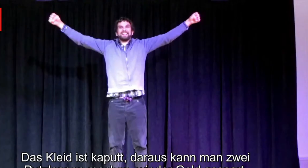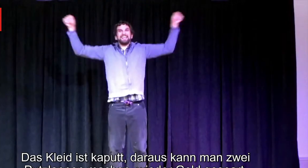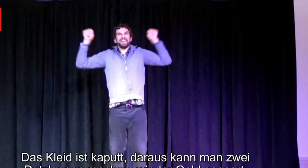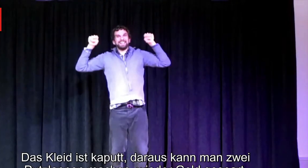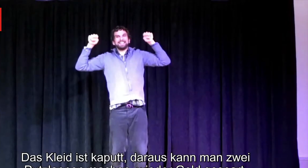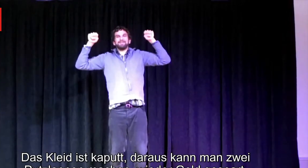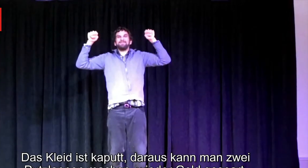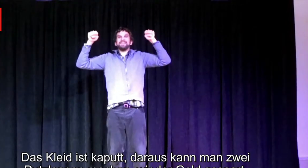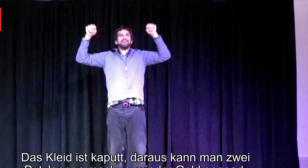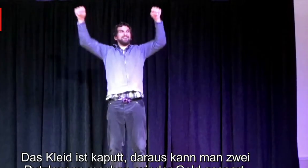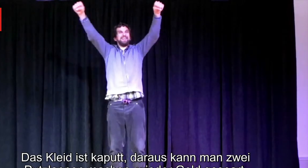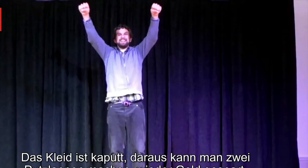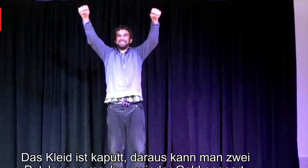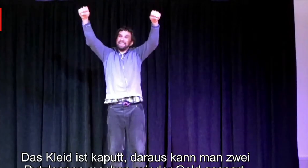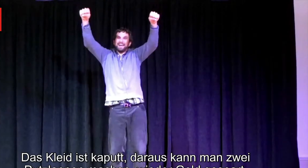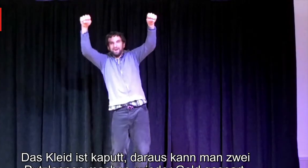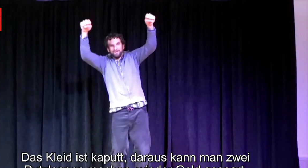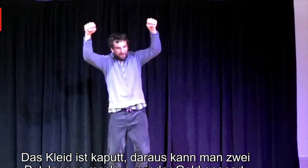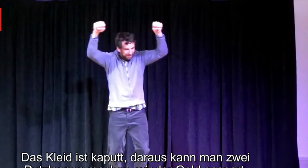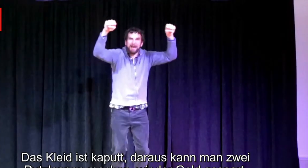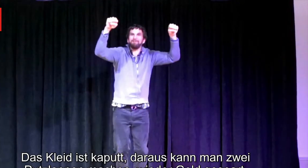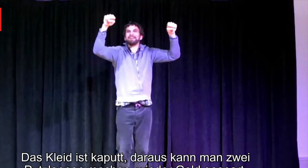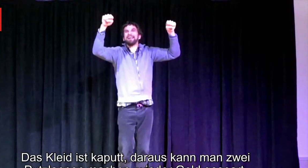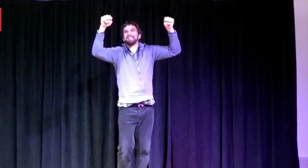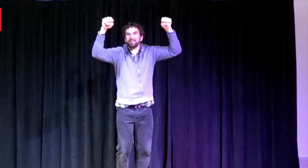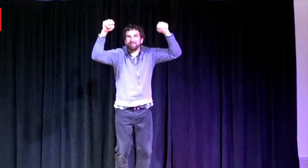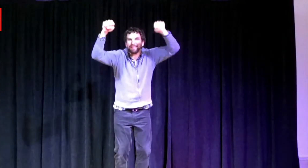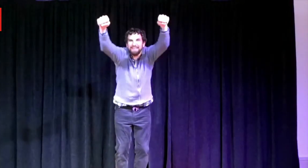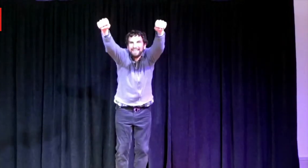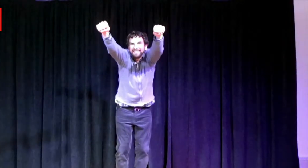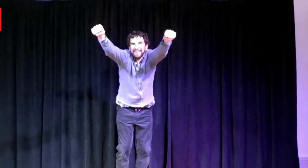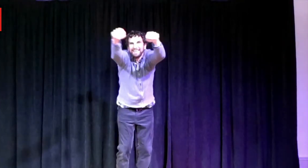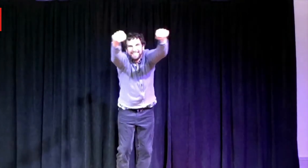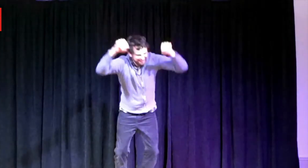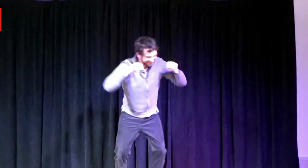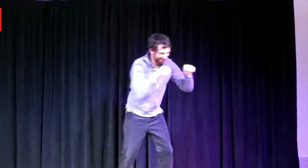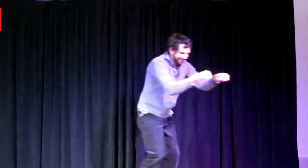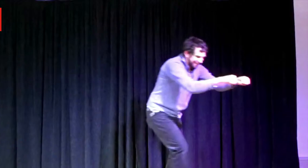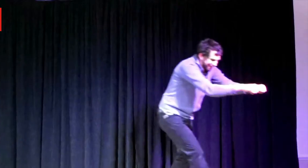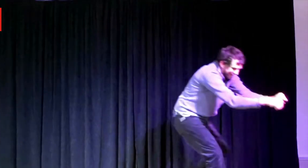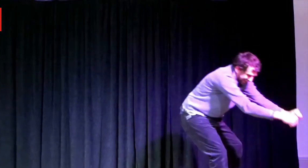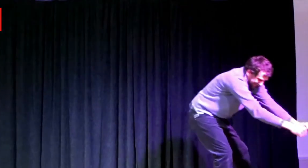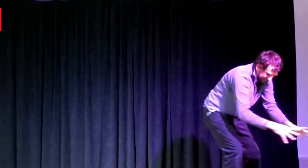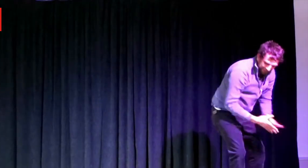draußen machen, nicht? Die kann man wiederverwenden. Und auch hier haben wir Geld gespart, nicht? Ja.